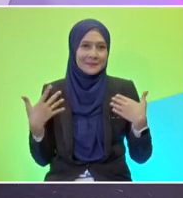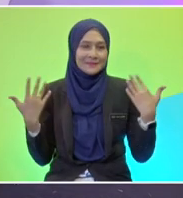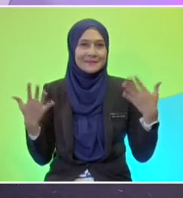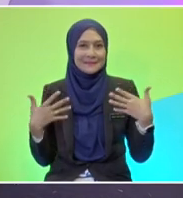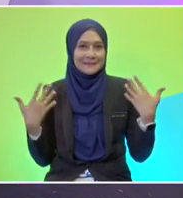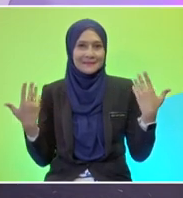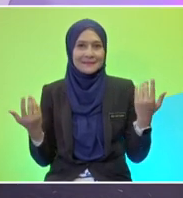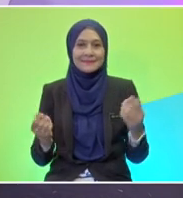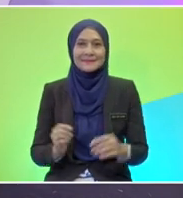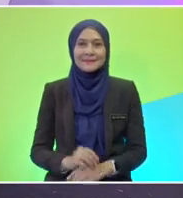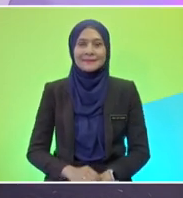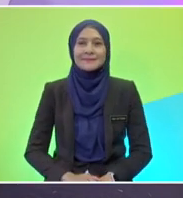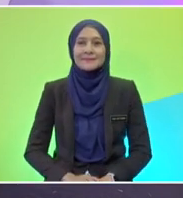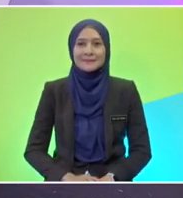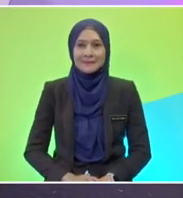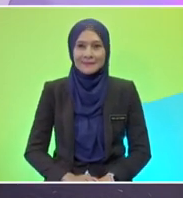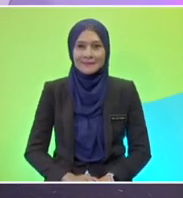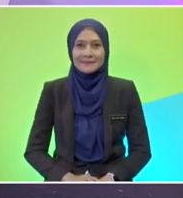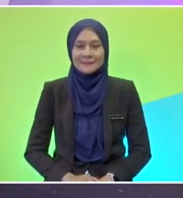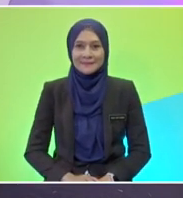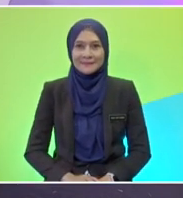dulu. Okey, jom.